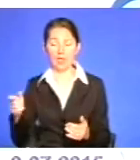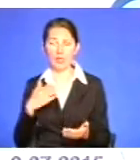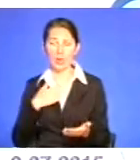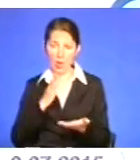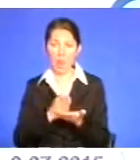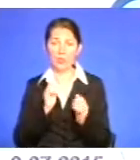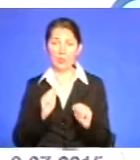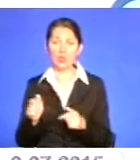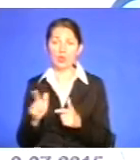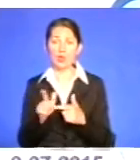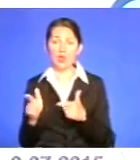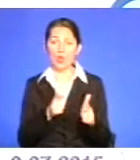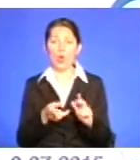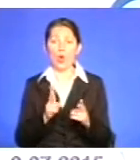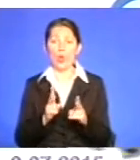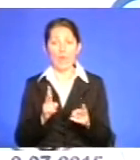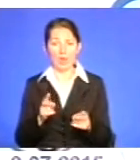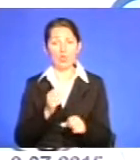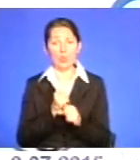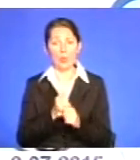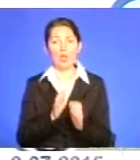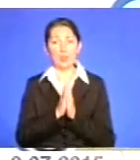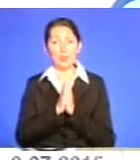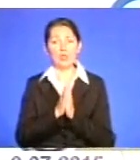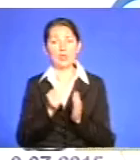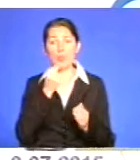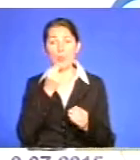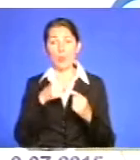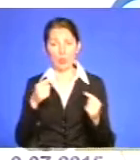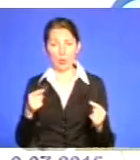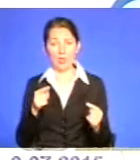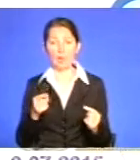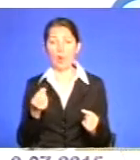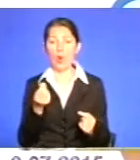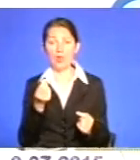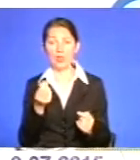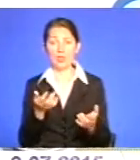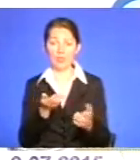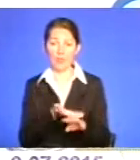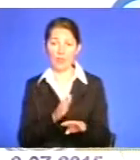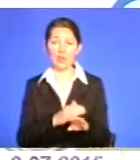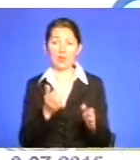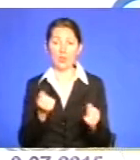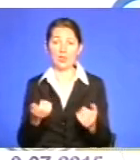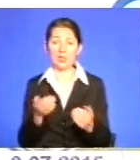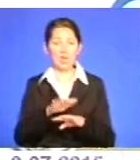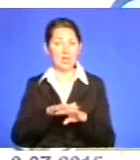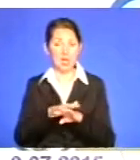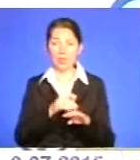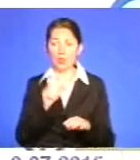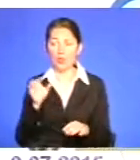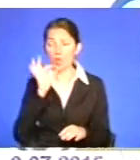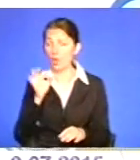щось зробити, попросили деяких продуктів, напросили, тому що навіть ті самі гроші важко взяти навіть на ринку. Люди кажуть, грошей немає, а